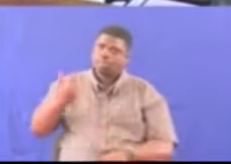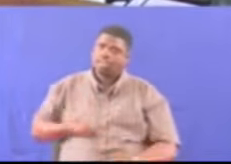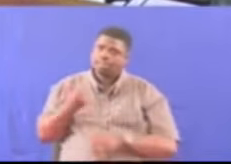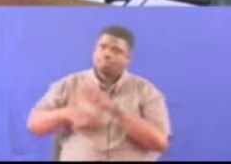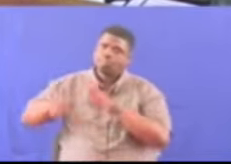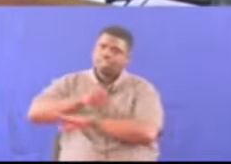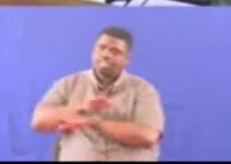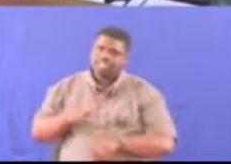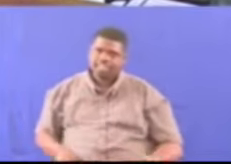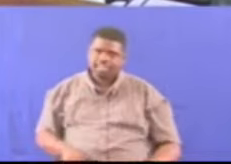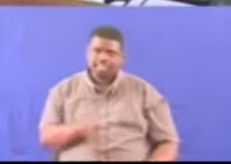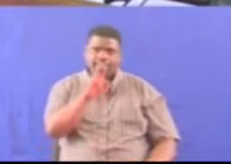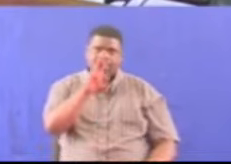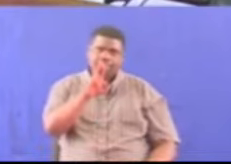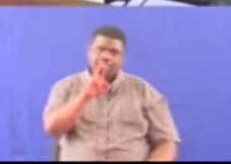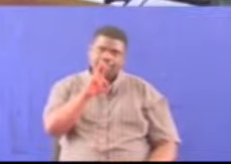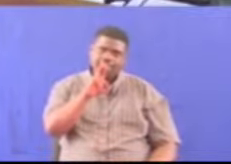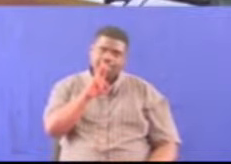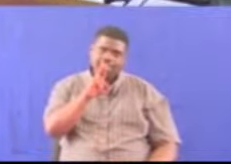wa